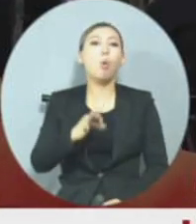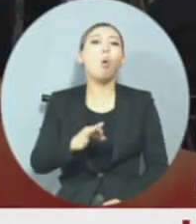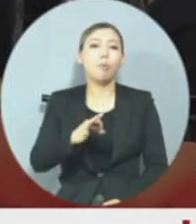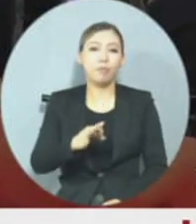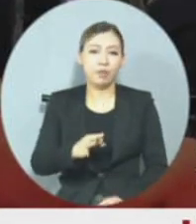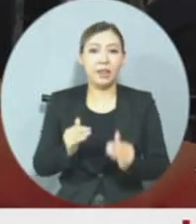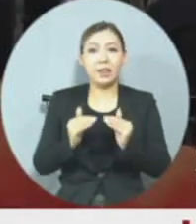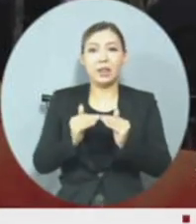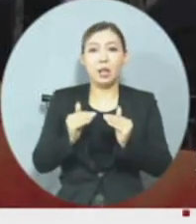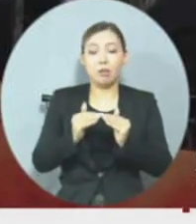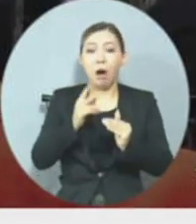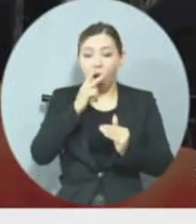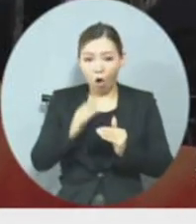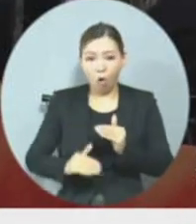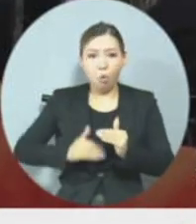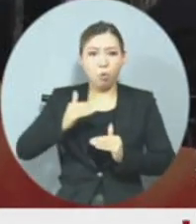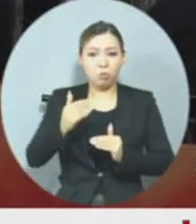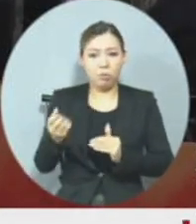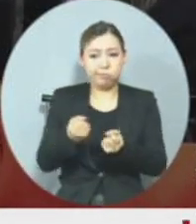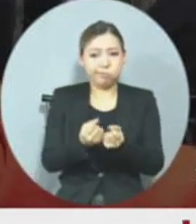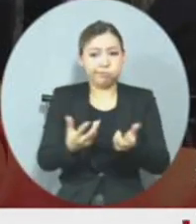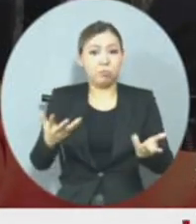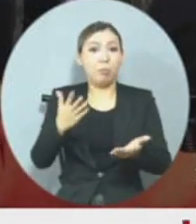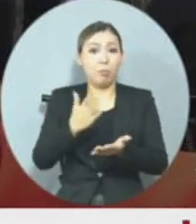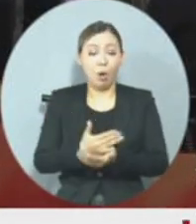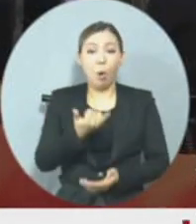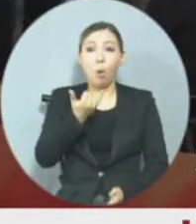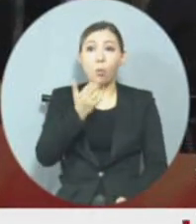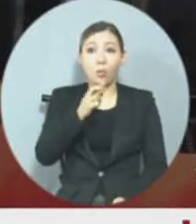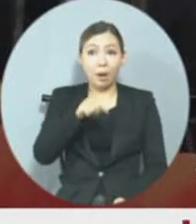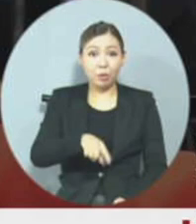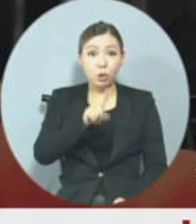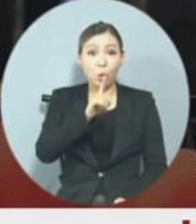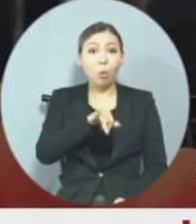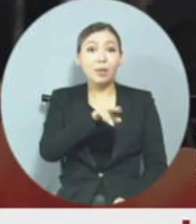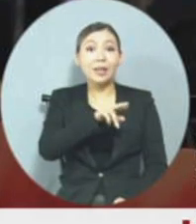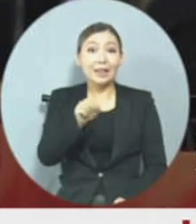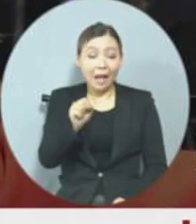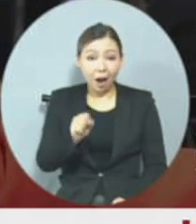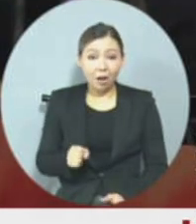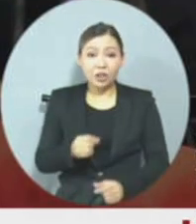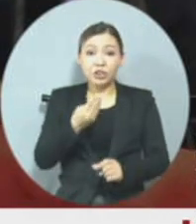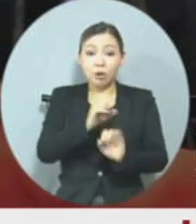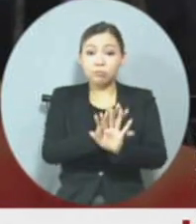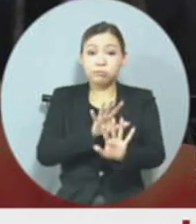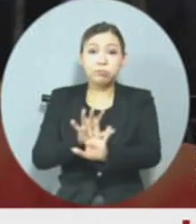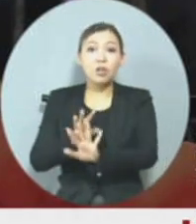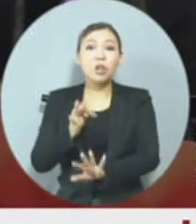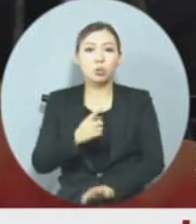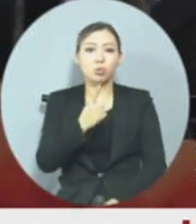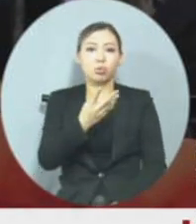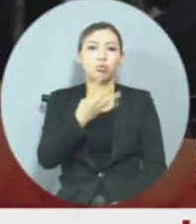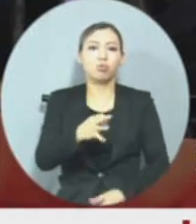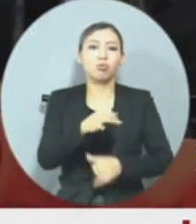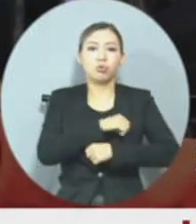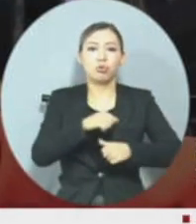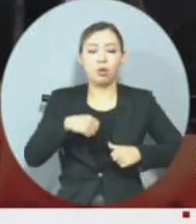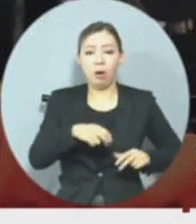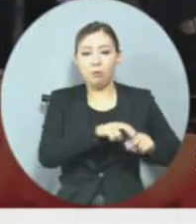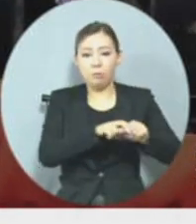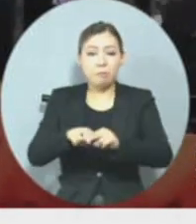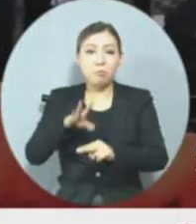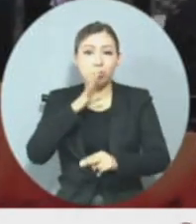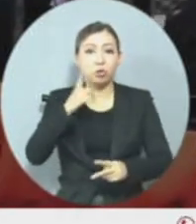бол харьцангуй өндөр байна. За нийслэлд нэг ээлжиндээ бол 140 иргэн шалгалт өгөхөөр одоо зохион байгуулагдсан.